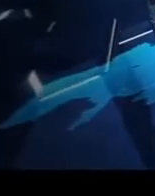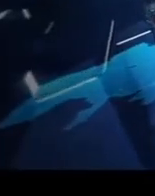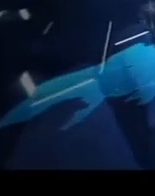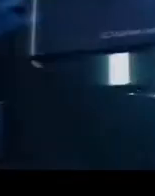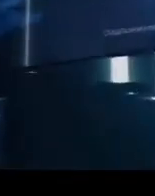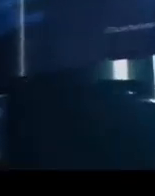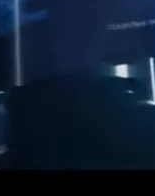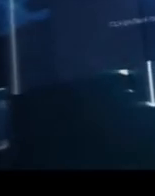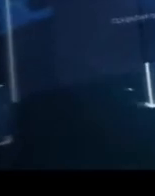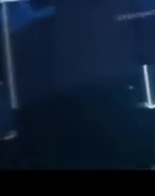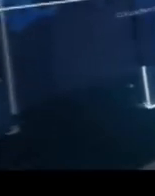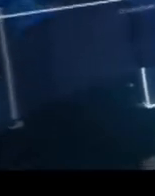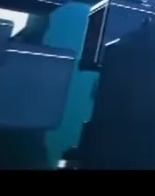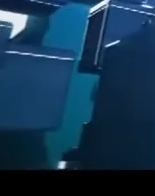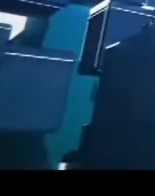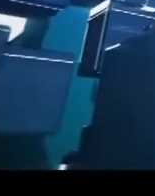Музика